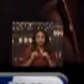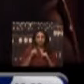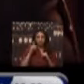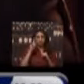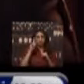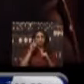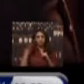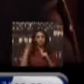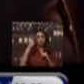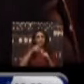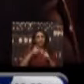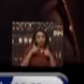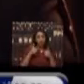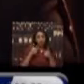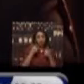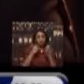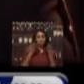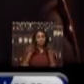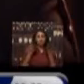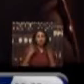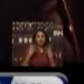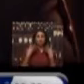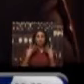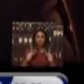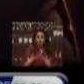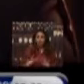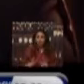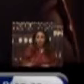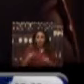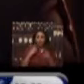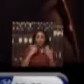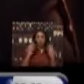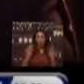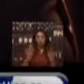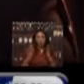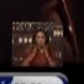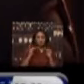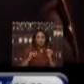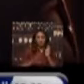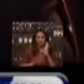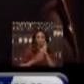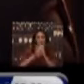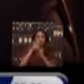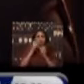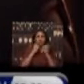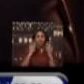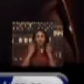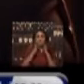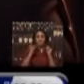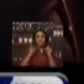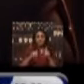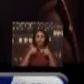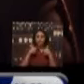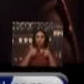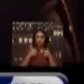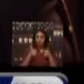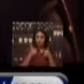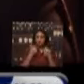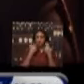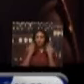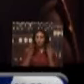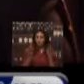وان شاء الله يعني يحصل استقرار ونصعد بالبلد دي ونرجعها